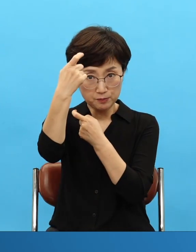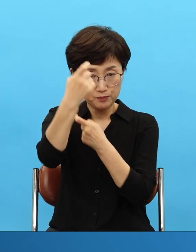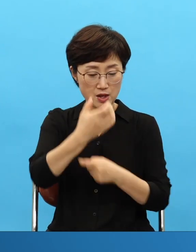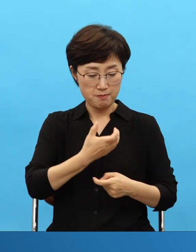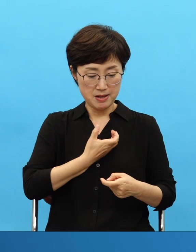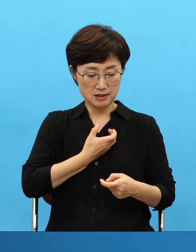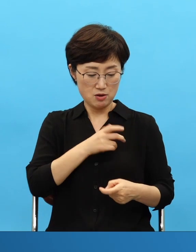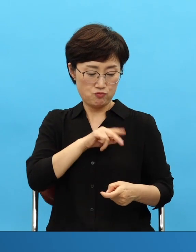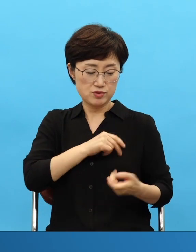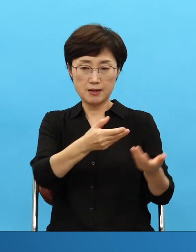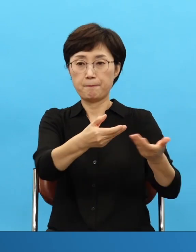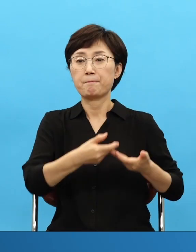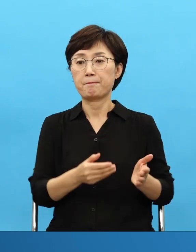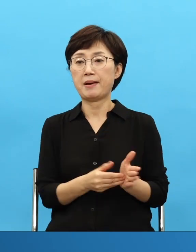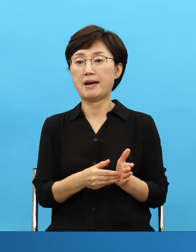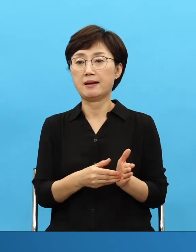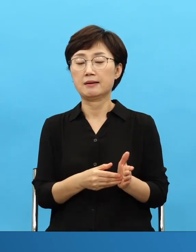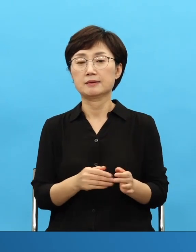훈장을 받았습니다.